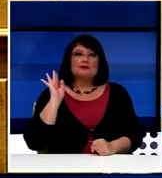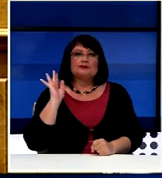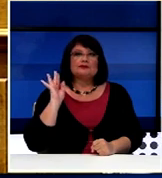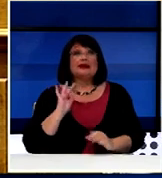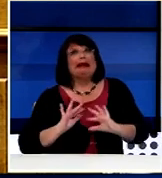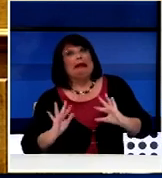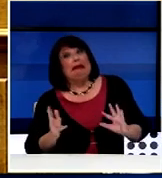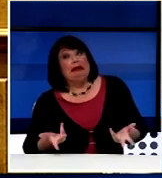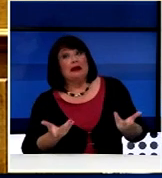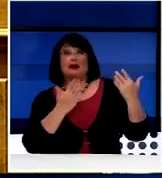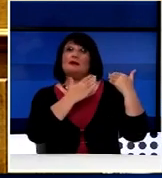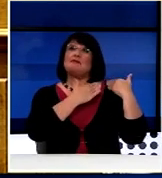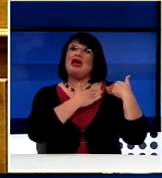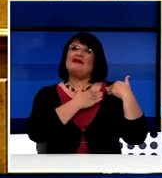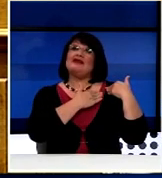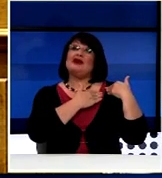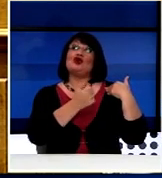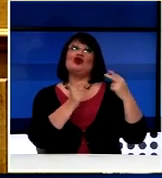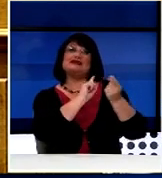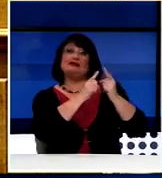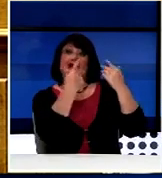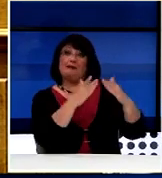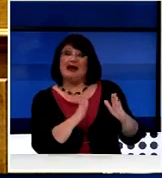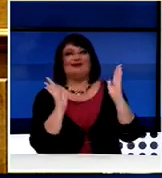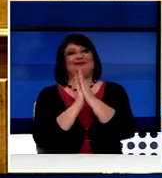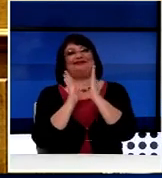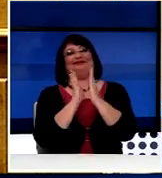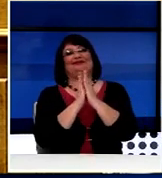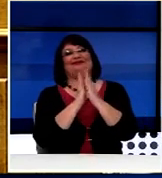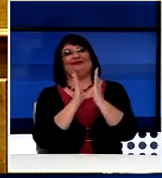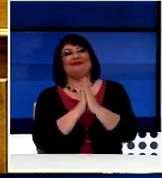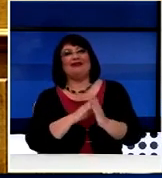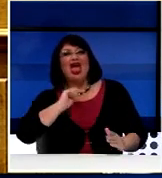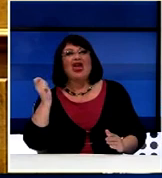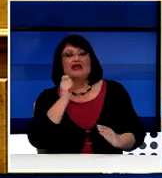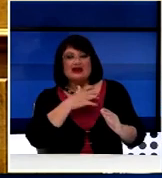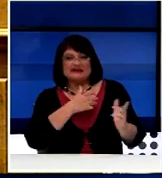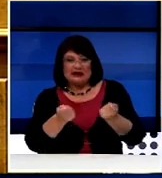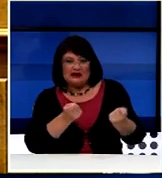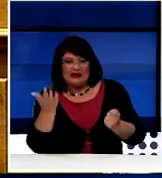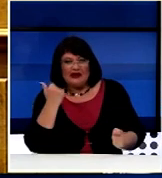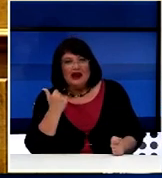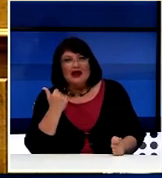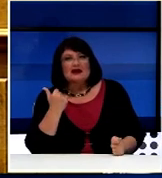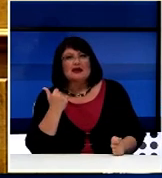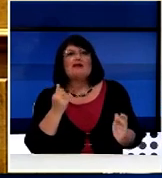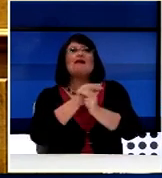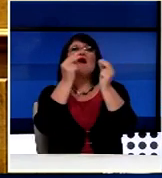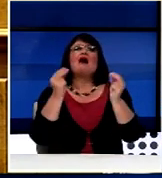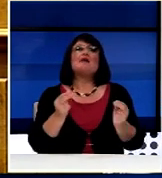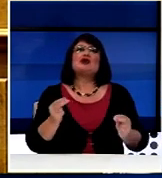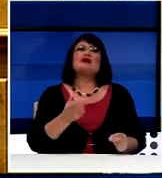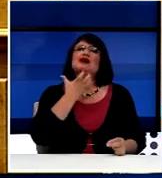ή ότι υπεύθυνο είναι να είσαι χειροκροτητής μιας συμφωνίας που ελλείψη εθνικής στρατηγικής μπορεί να οδηγήσει τη χώρα σε